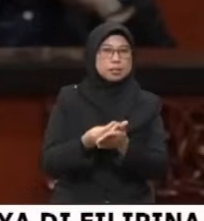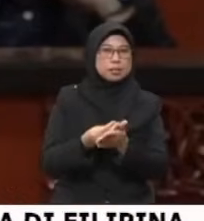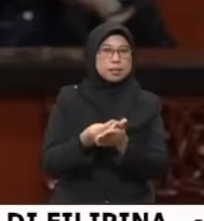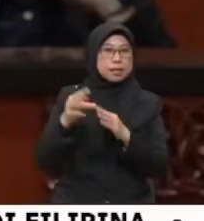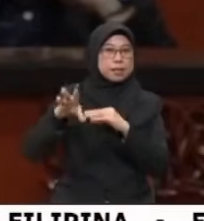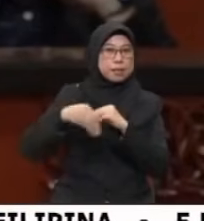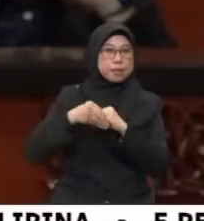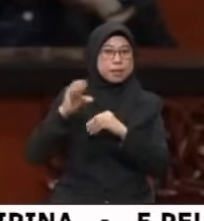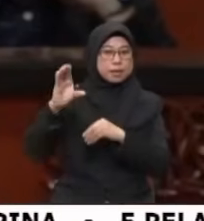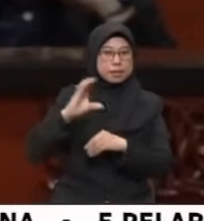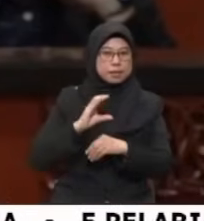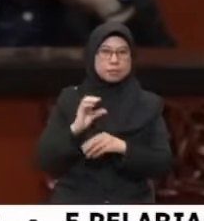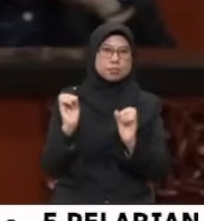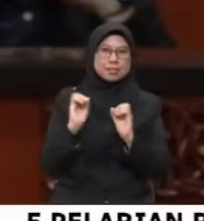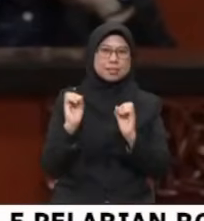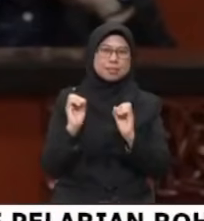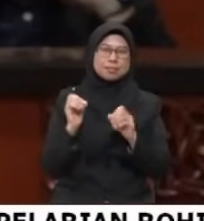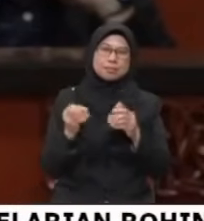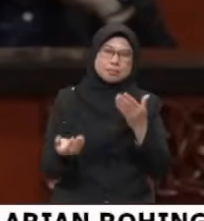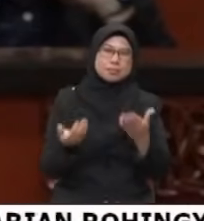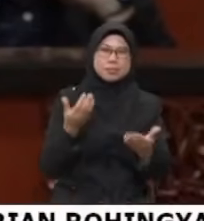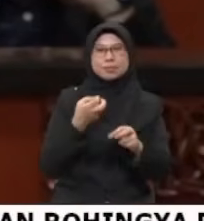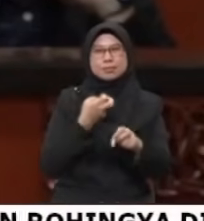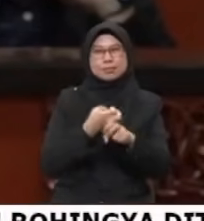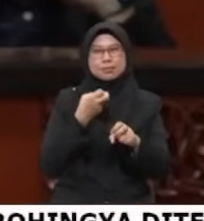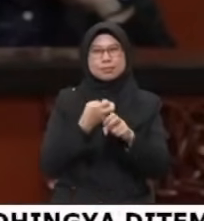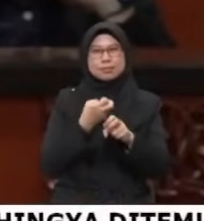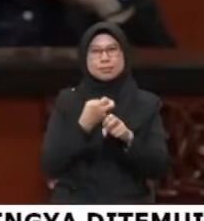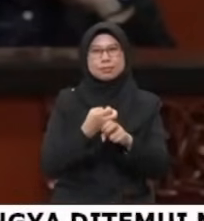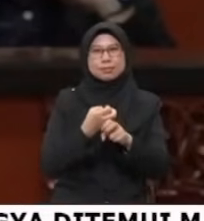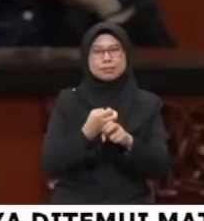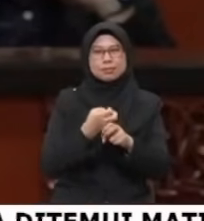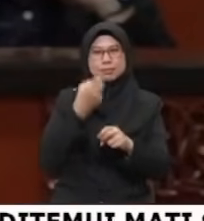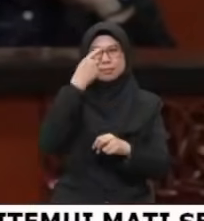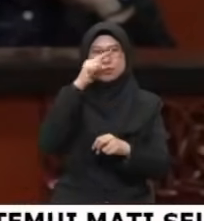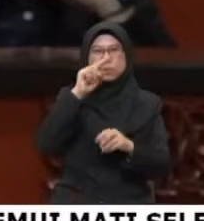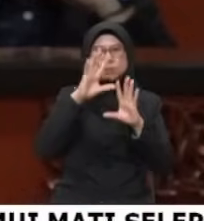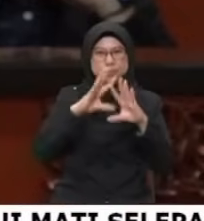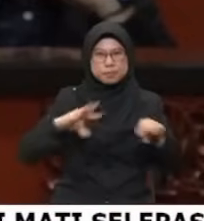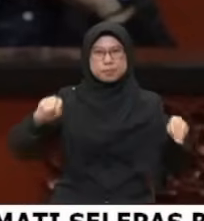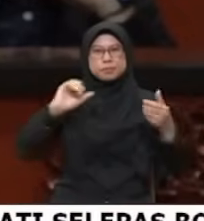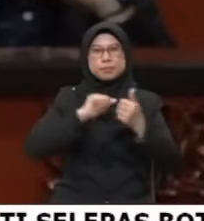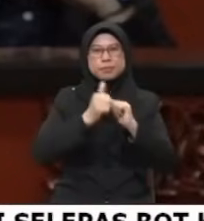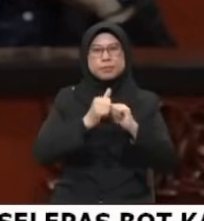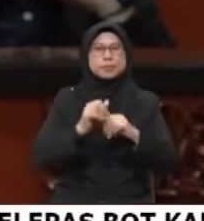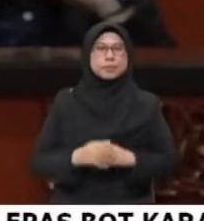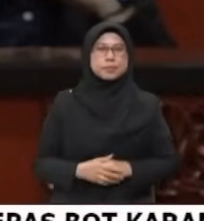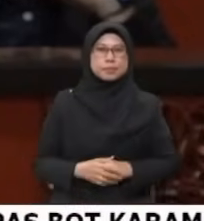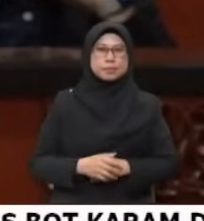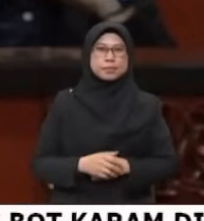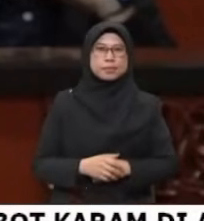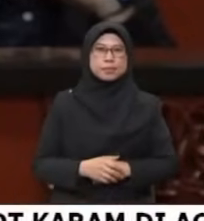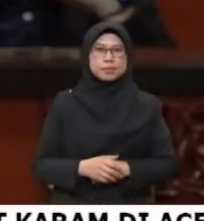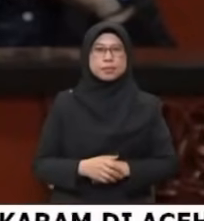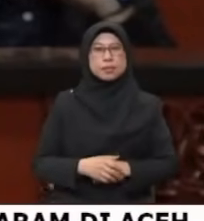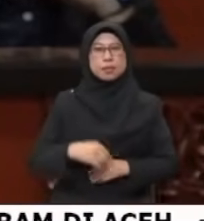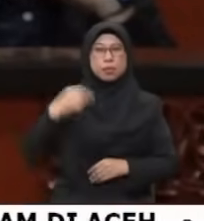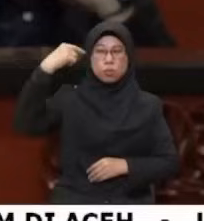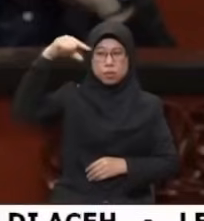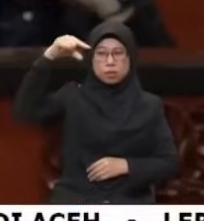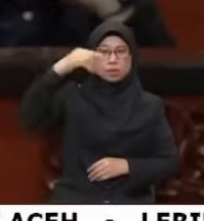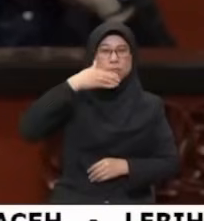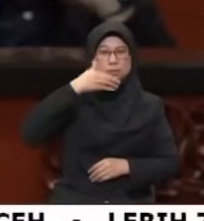tambahan mungkin kita agak sukarlah untuk kita nak Selesaikan masalah backlock tu dengan kualitinya